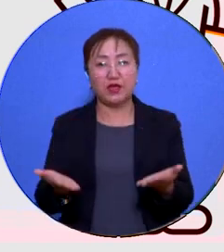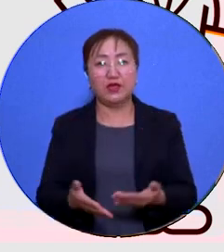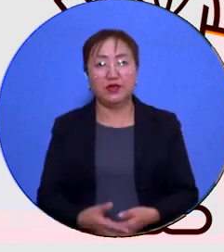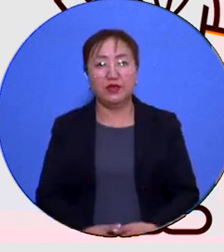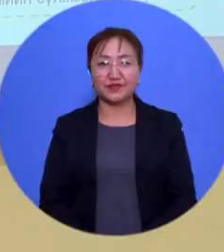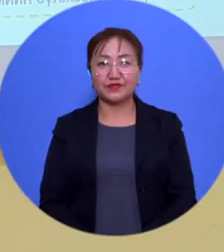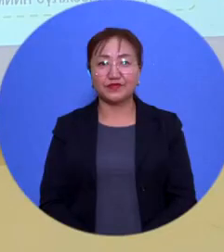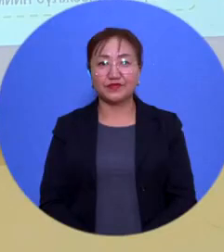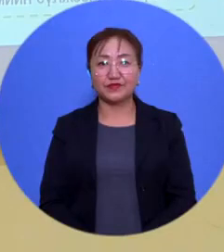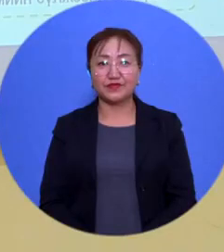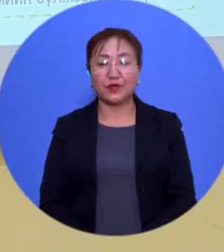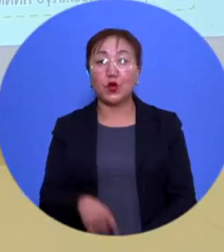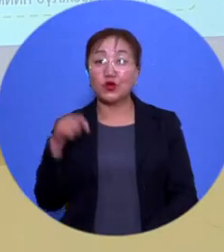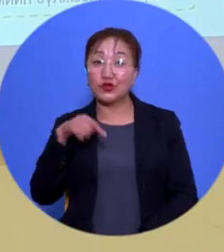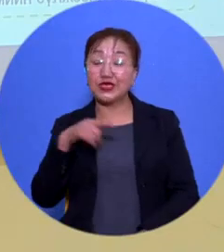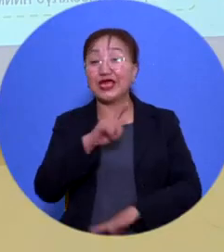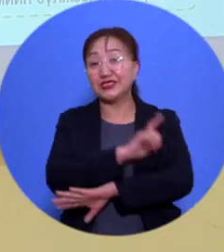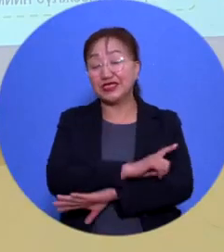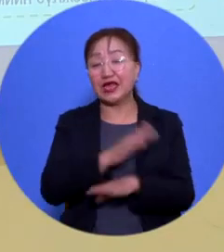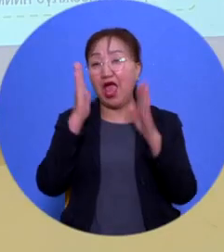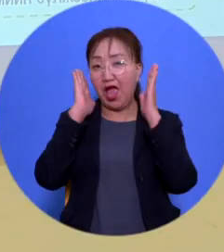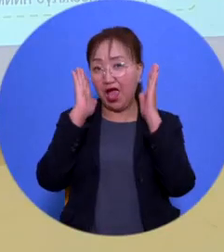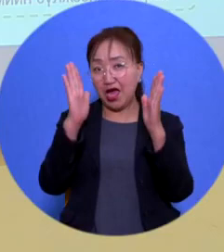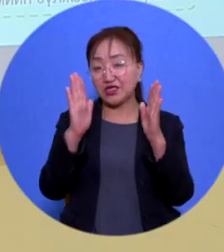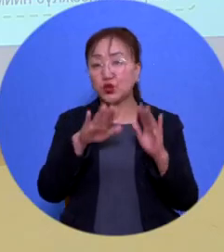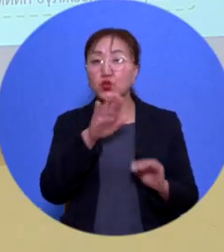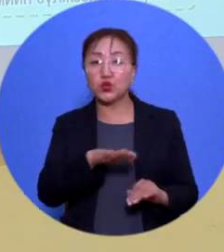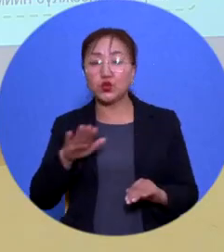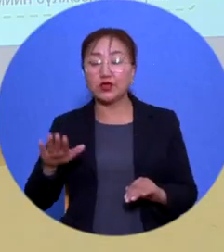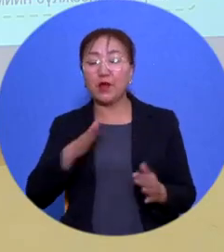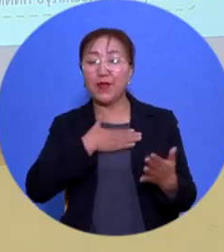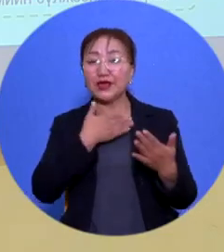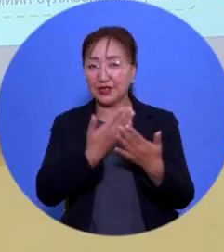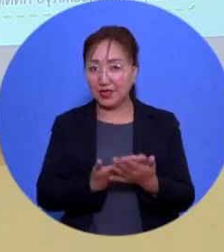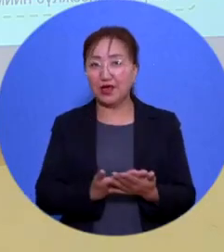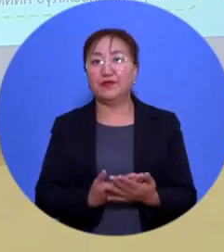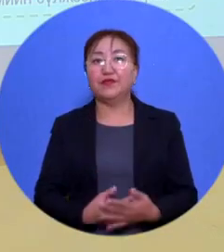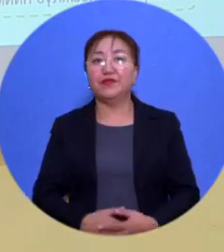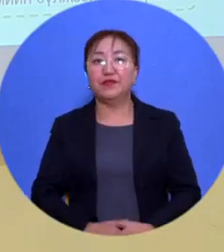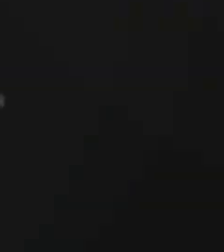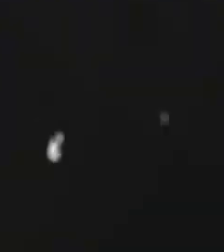За өнөөдрийнхөө хичээлийг анхааран сонсон хүүхдүүд та бүхэндээ баярлалаа.